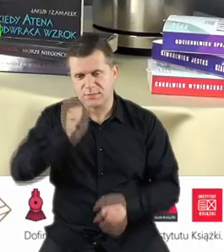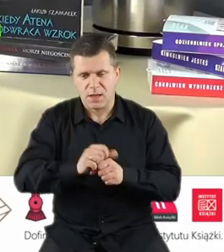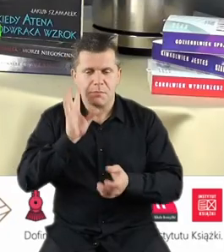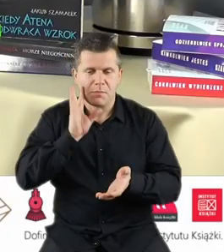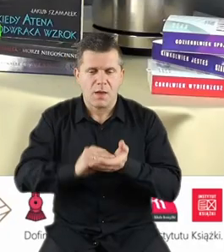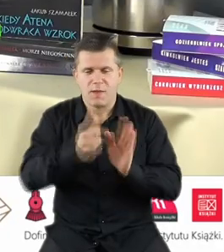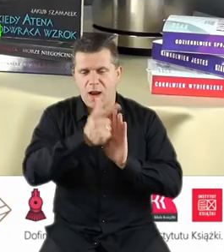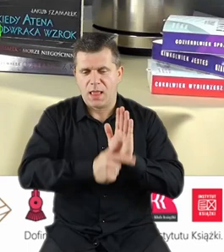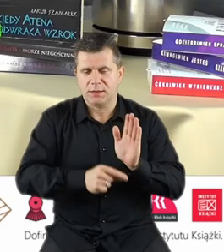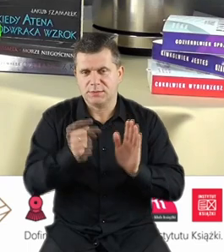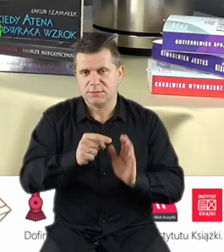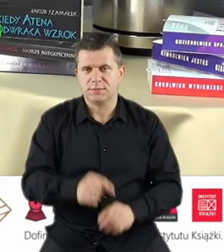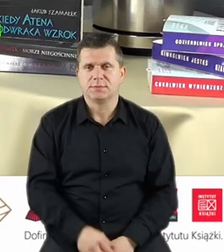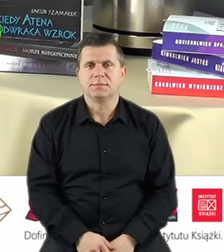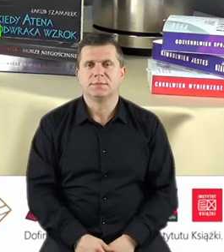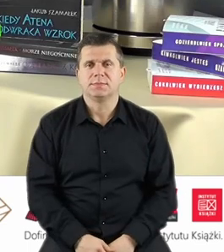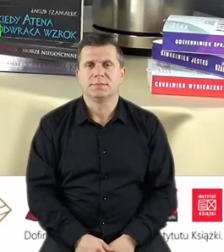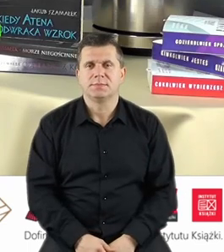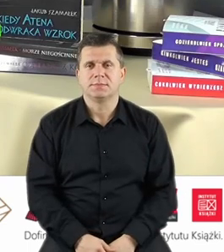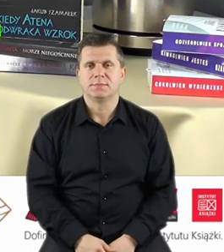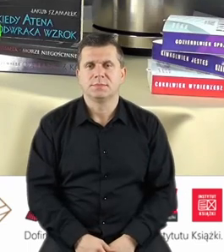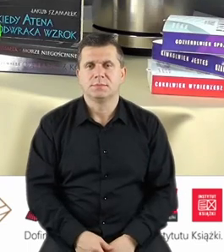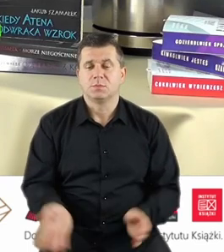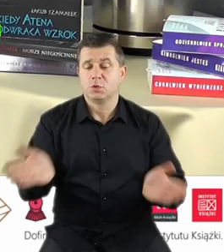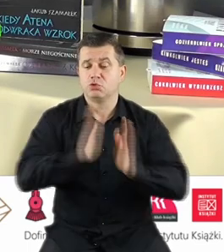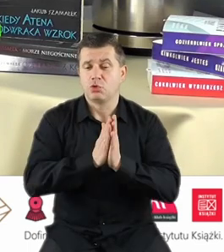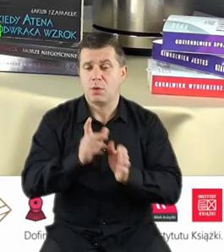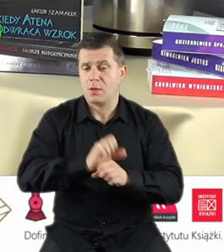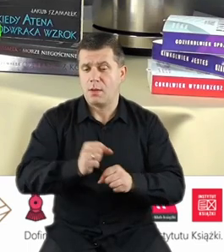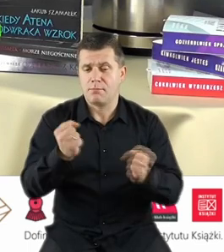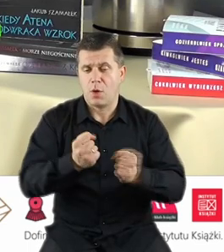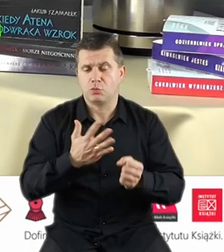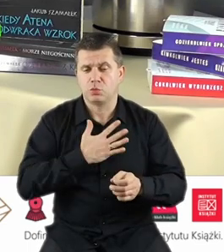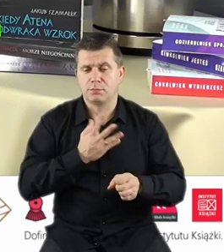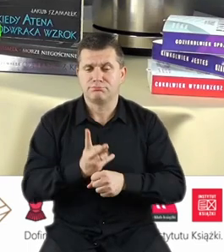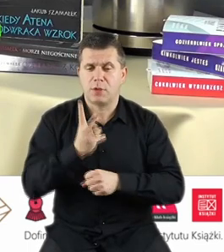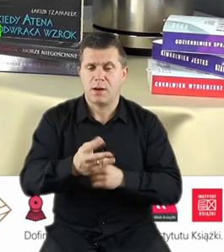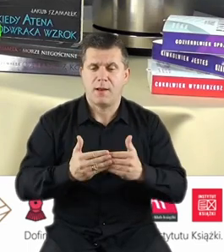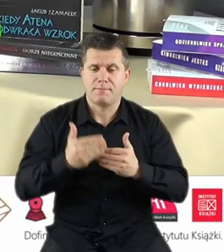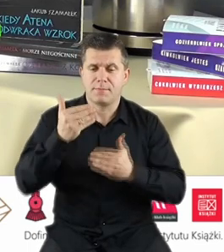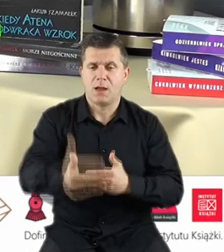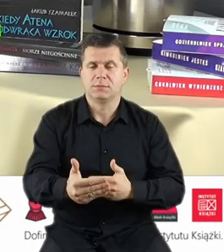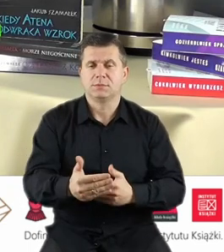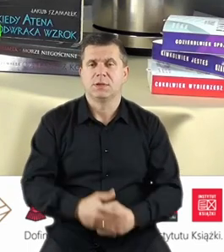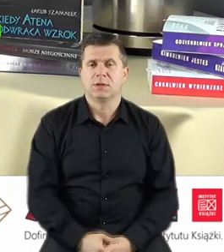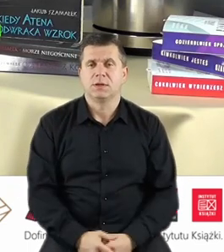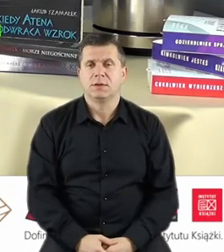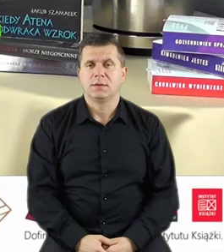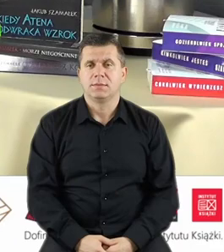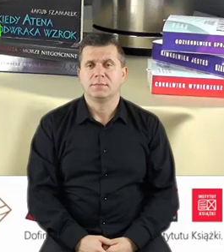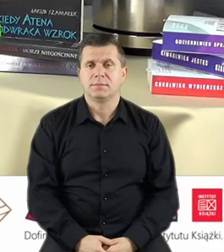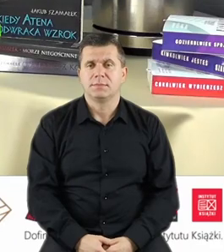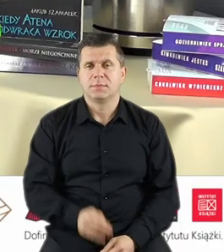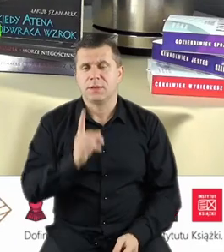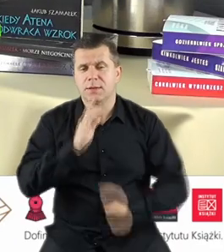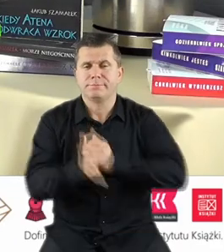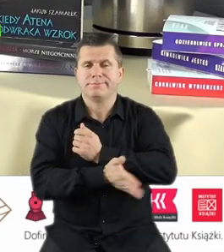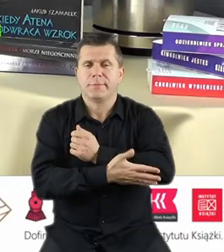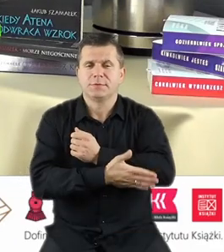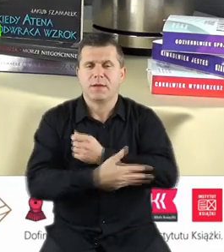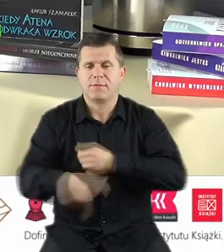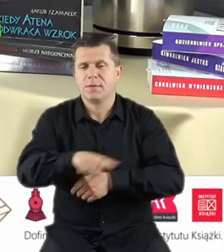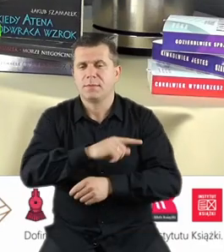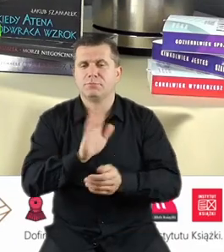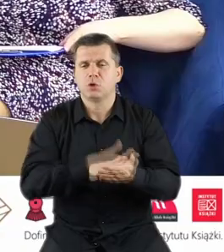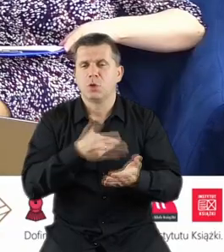Po drugie, no, te książki dosyć mocno wykraczają poza taki klasyczny model